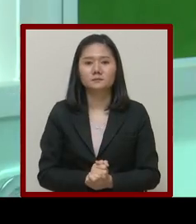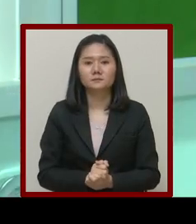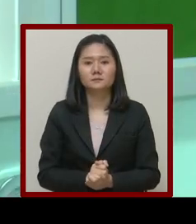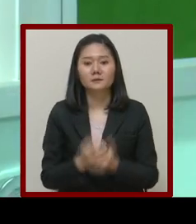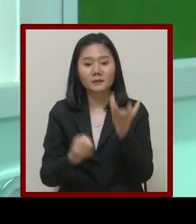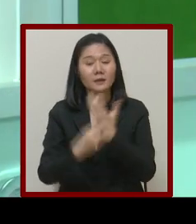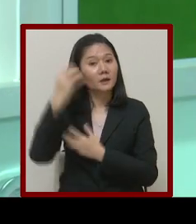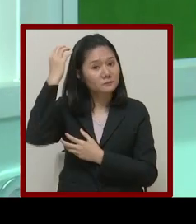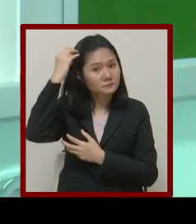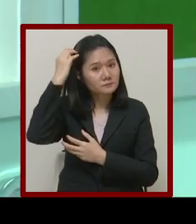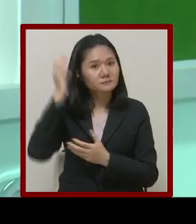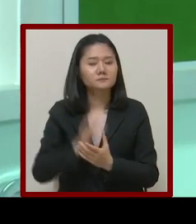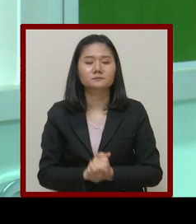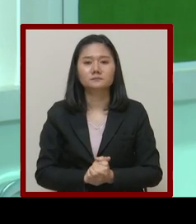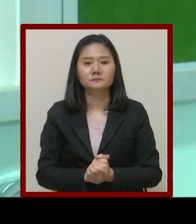แกงลาว